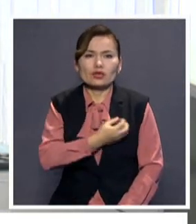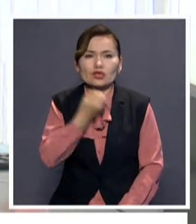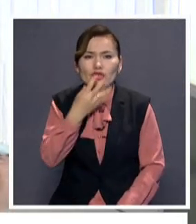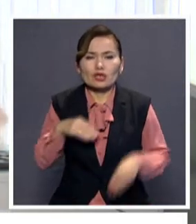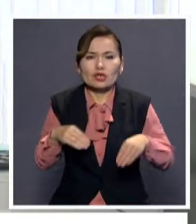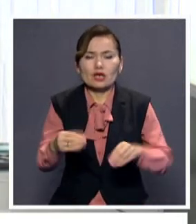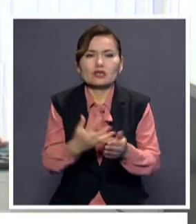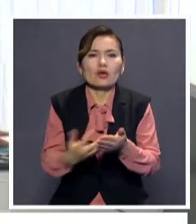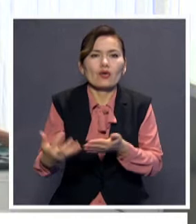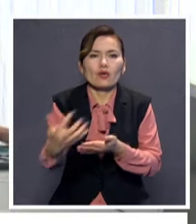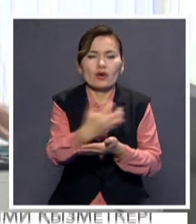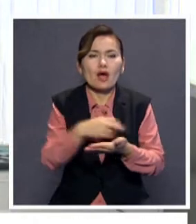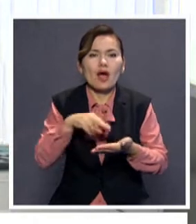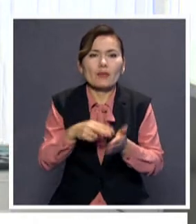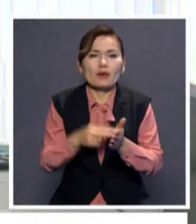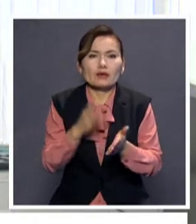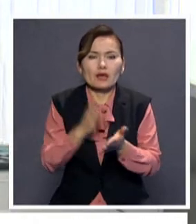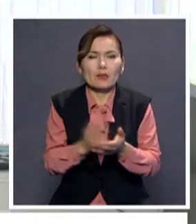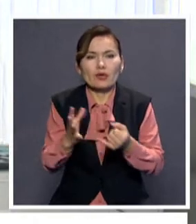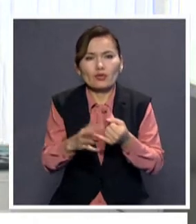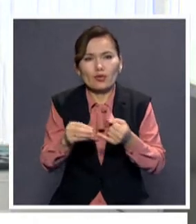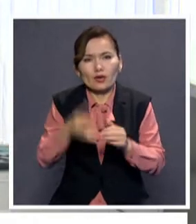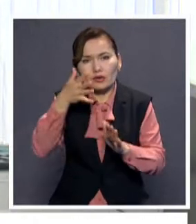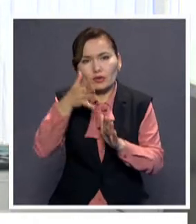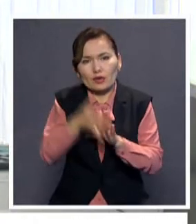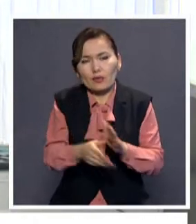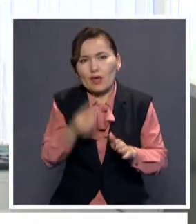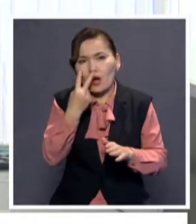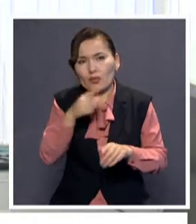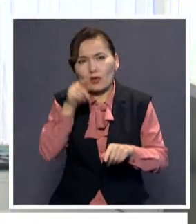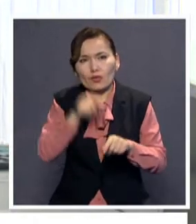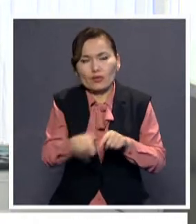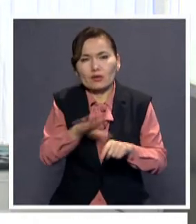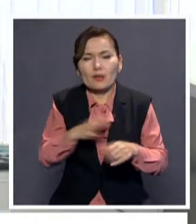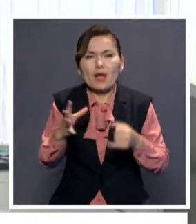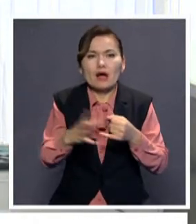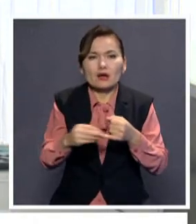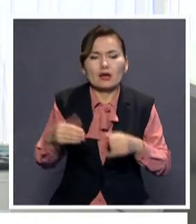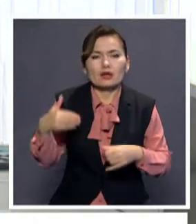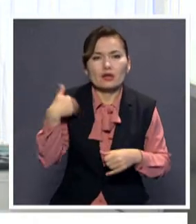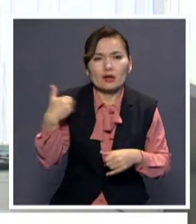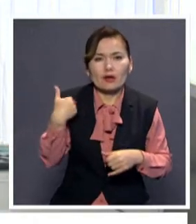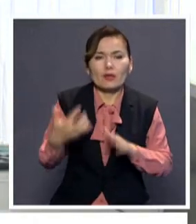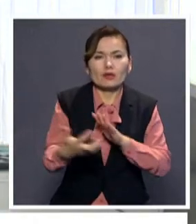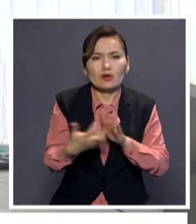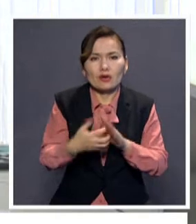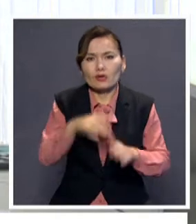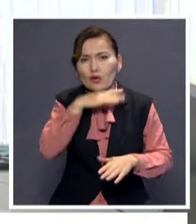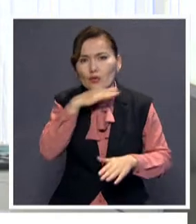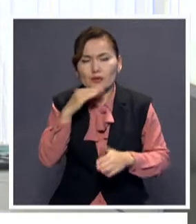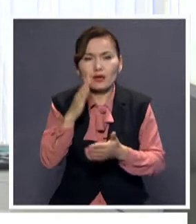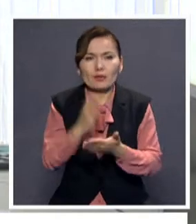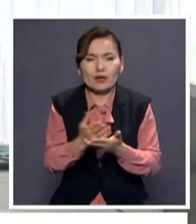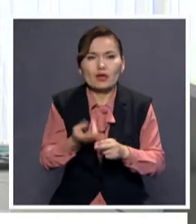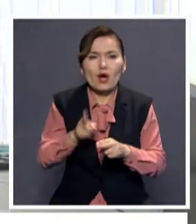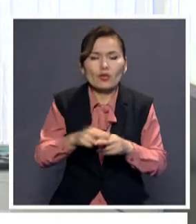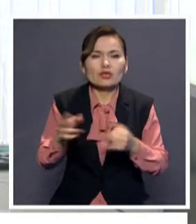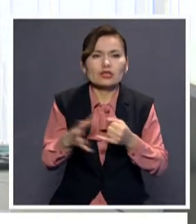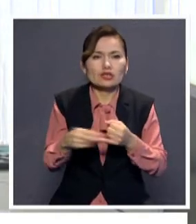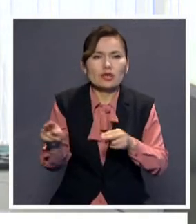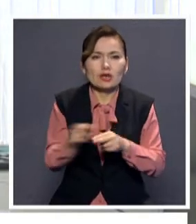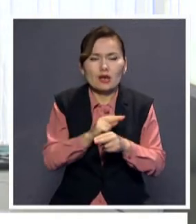артыруды көздейді. Біз топыраққа сараптама жасаймыз. Зерттеу арқылы топыраққа қажетті минералды заттардың түрі мен көлемін анықтаймыз. Осы